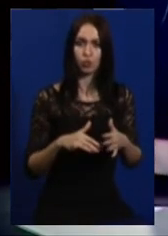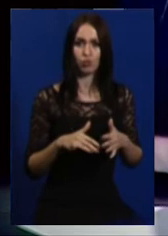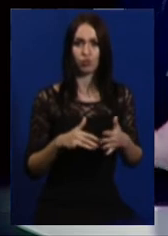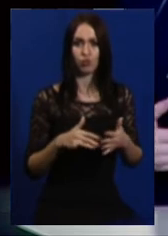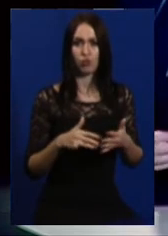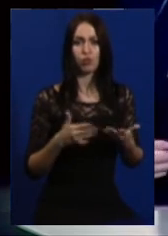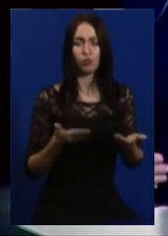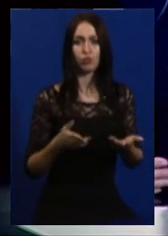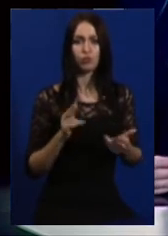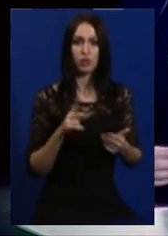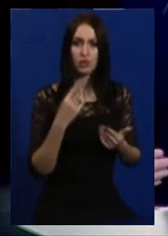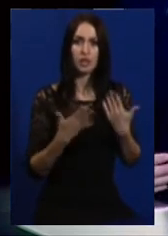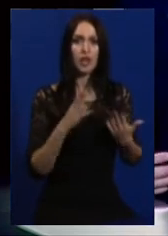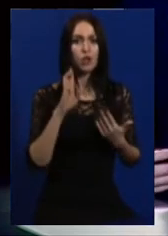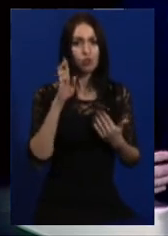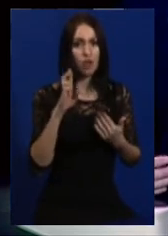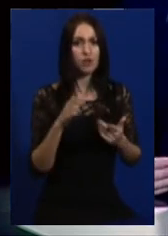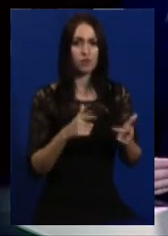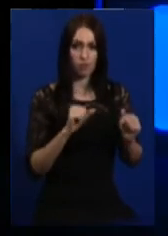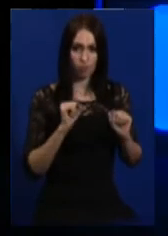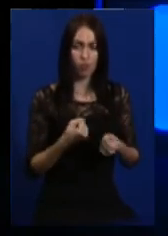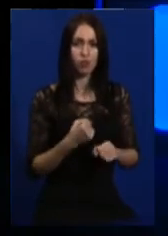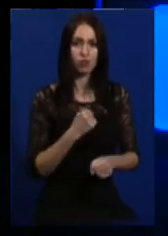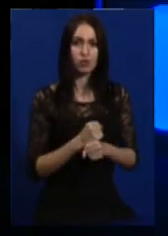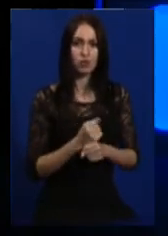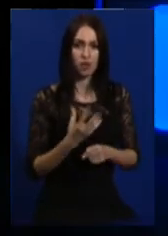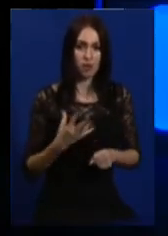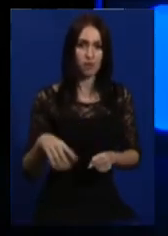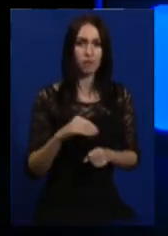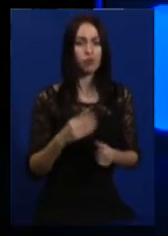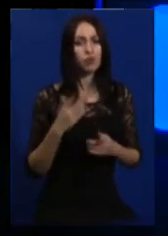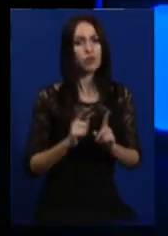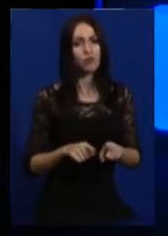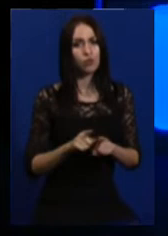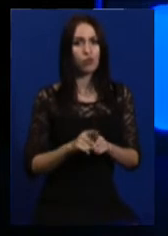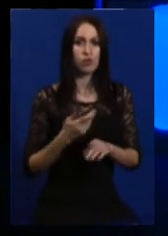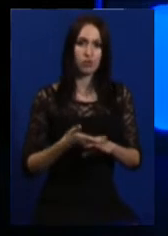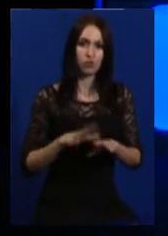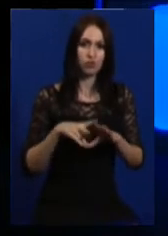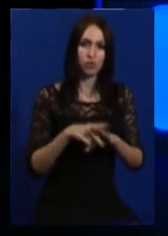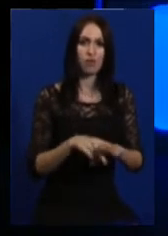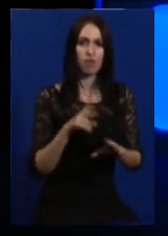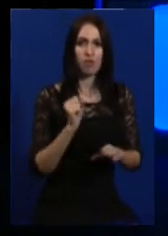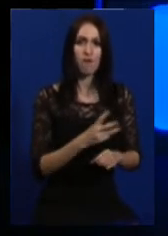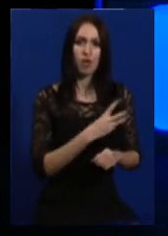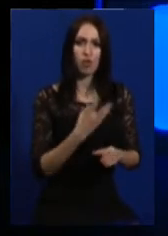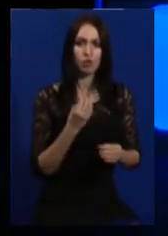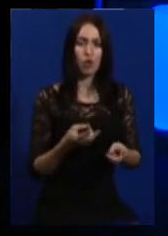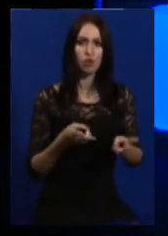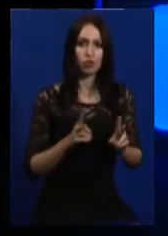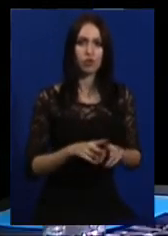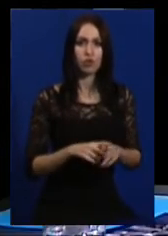и держава знатно работы все-таки товар на волонтерах встречал и шается